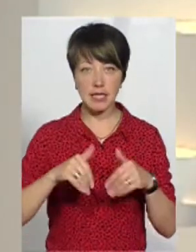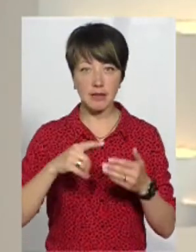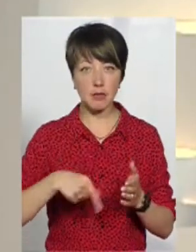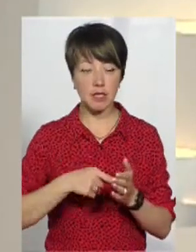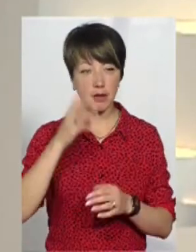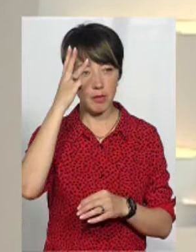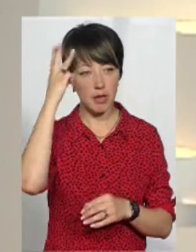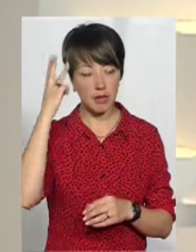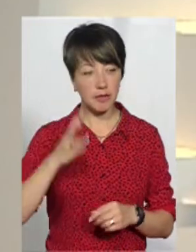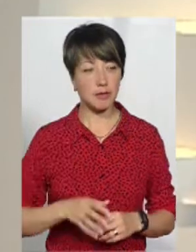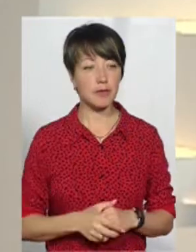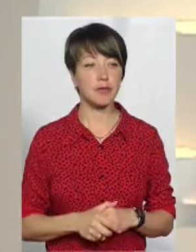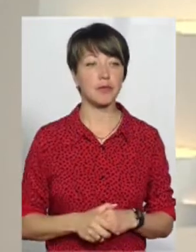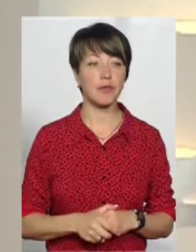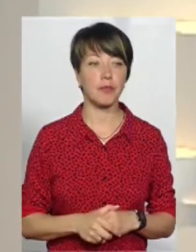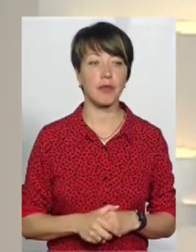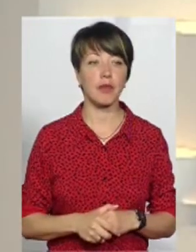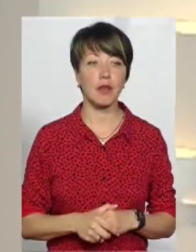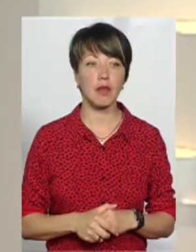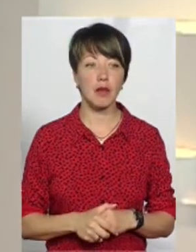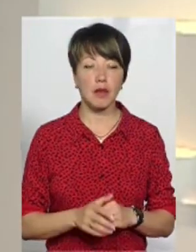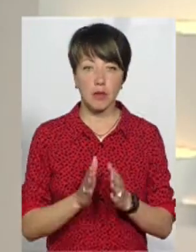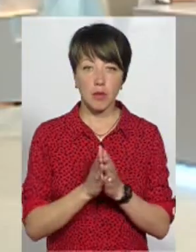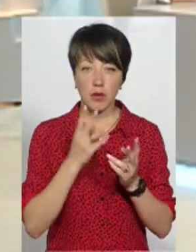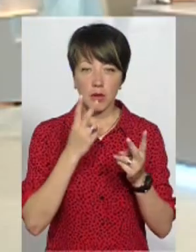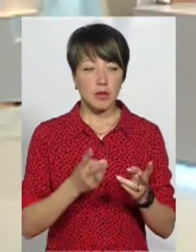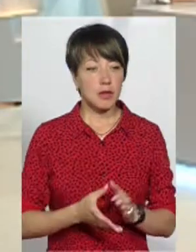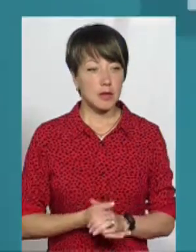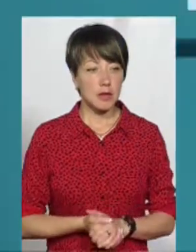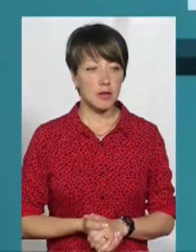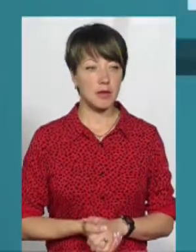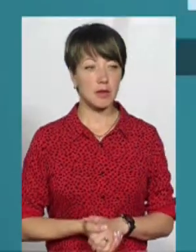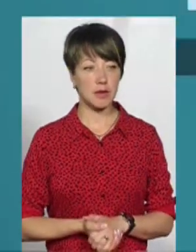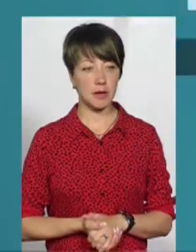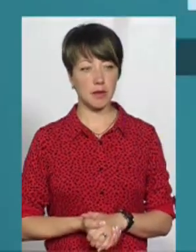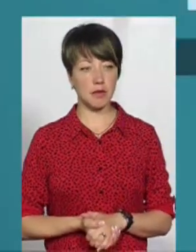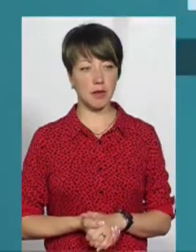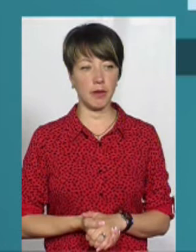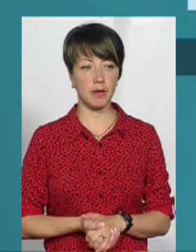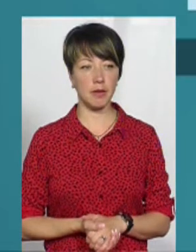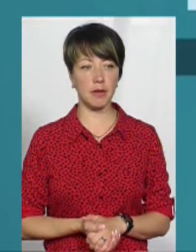міста Хмельницького» Ольги Янович-Федишиної. Подивимось.